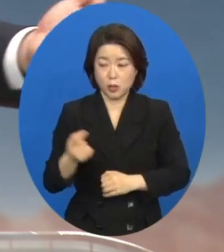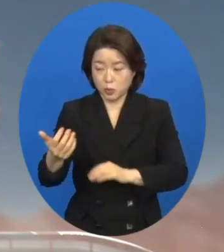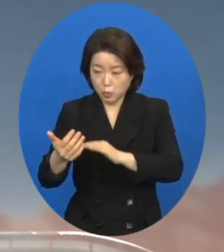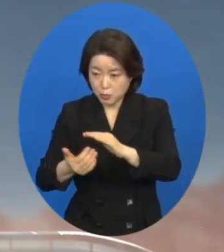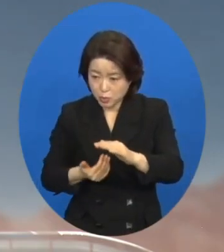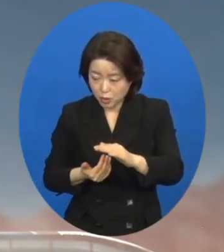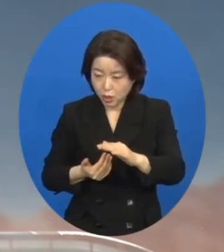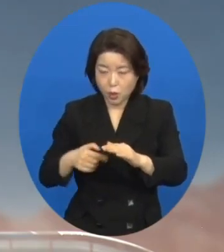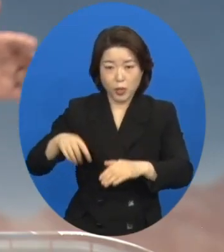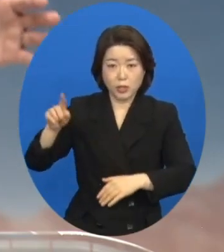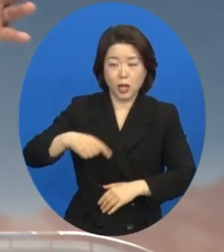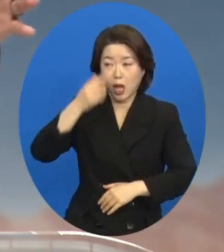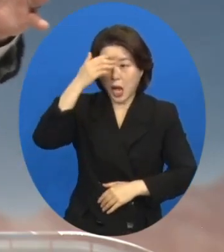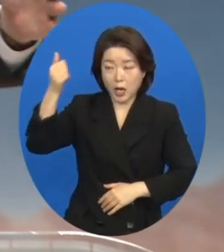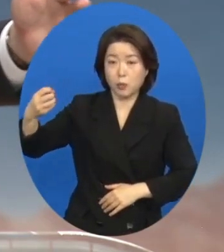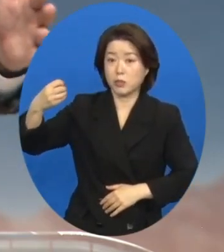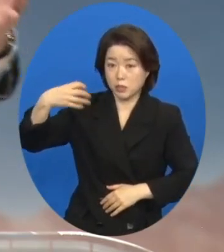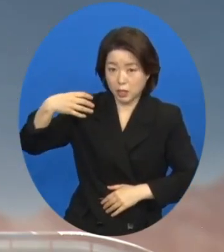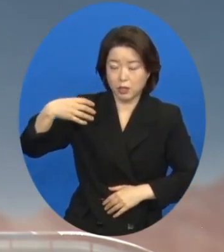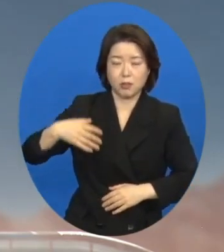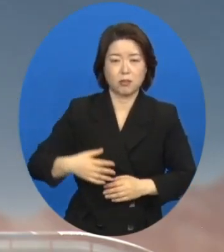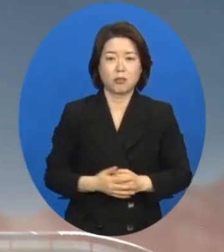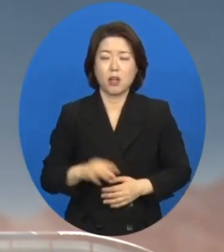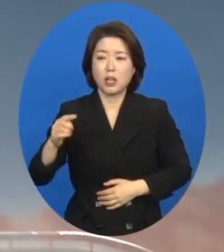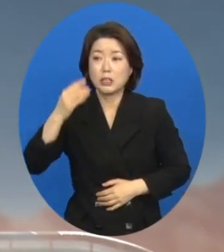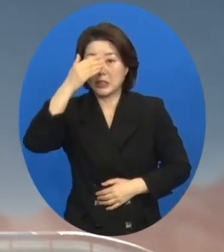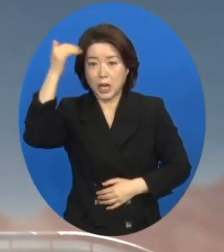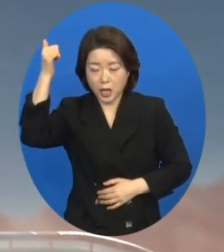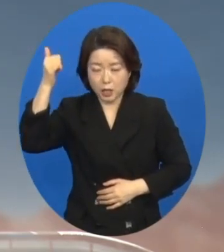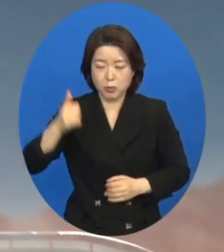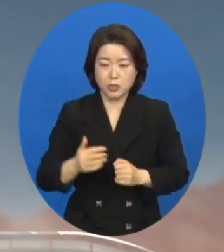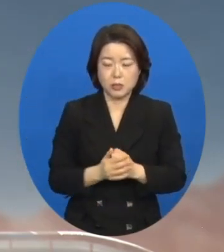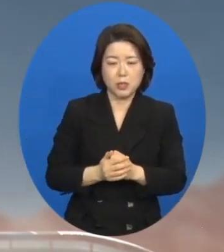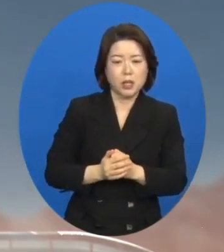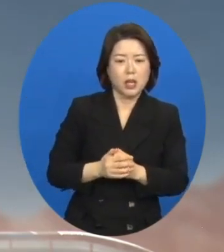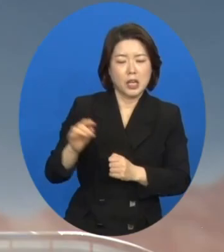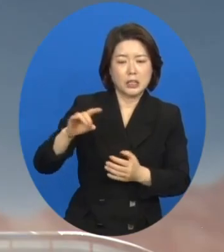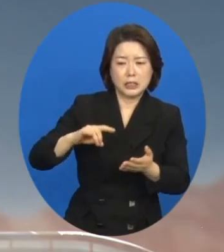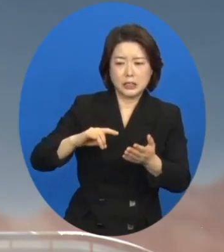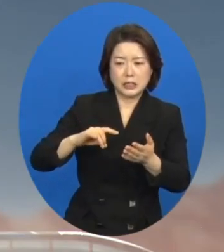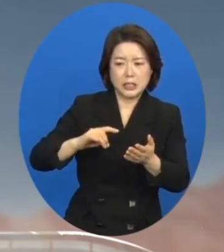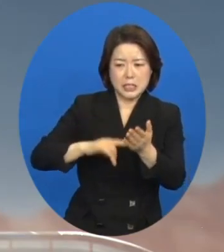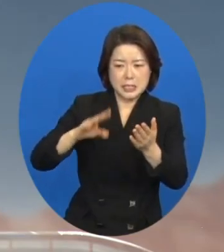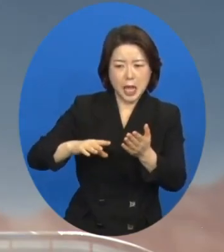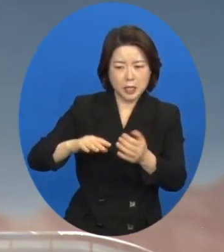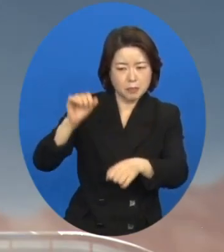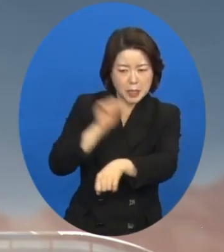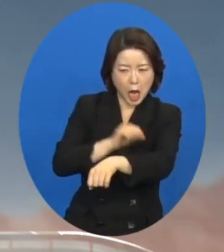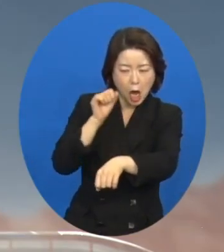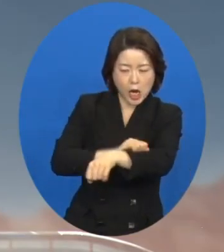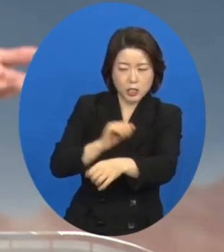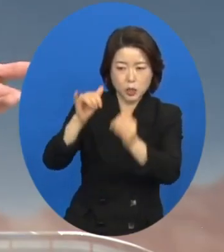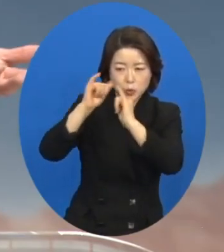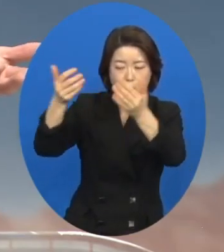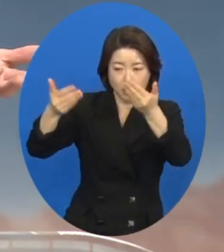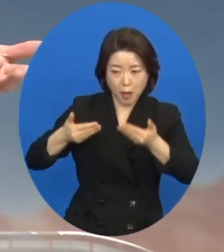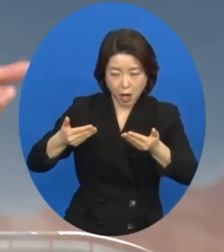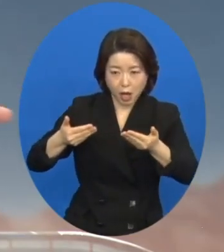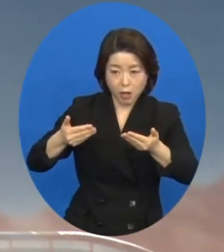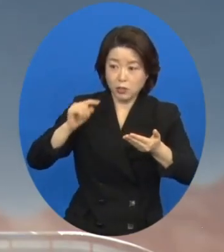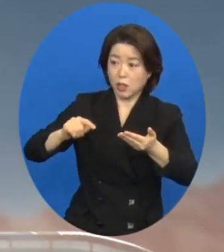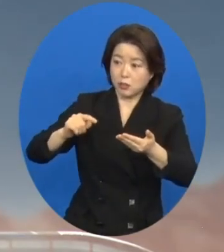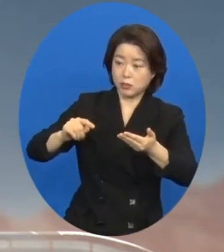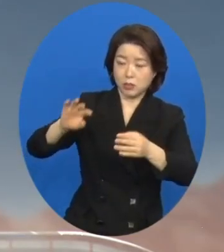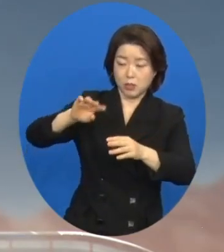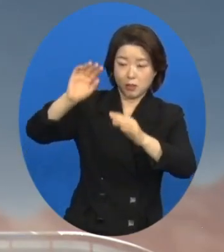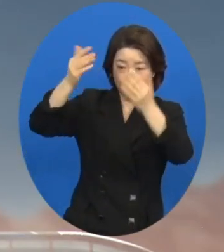할아버지 얘기를 하시더래요. 그분이 어떤 상을 받았는데 상금을 받은 거예요. 그래서 그 상금에 대한 세금을 내러 왔대요. 아니